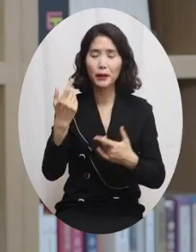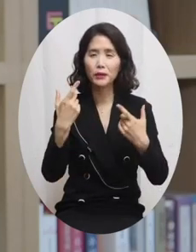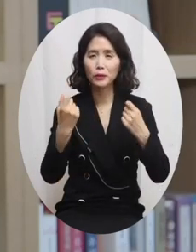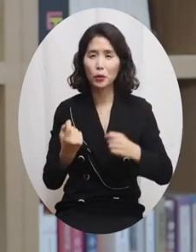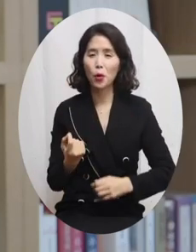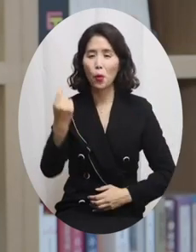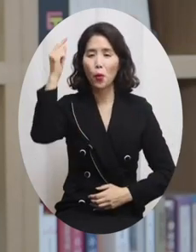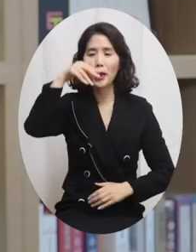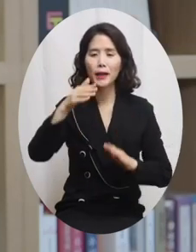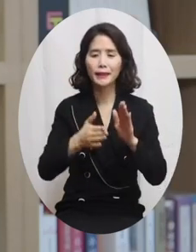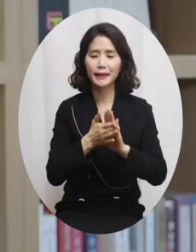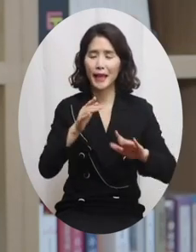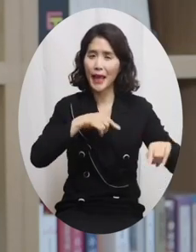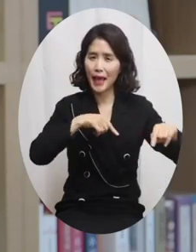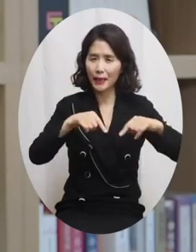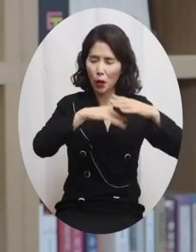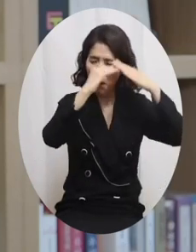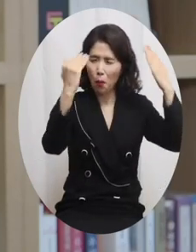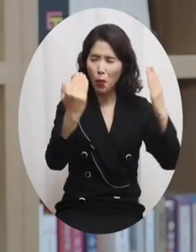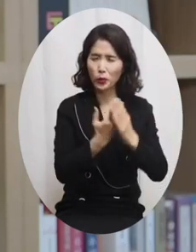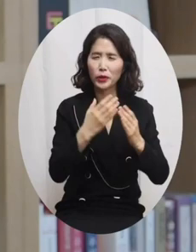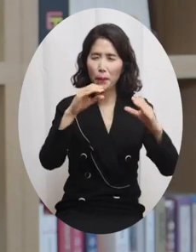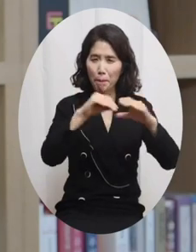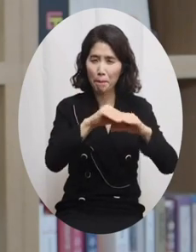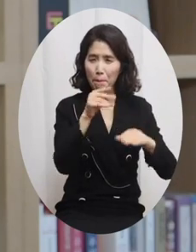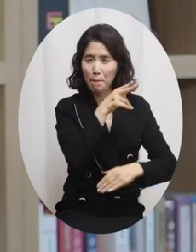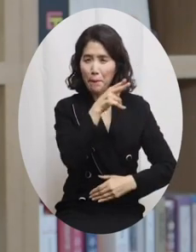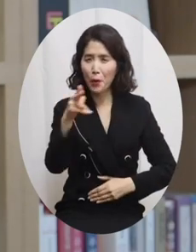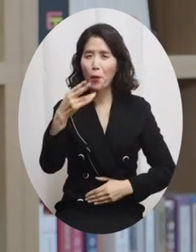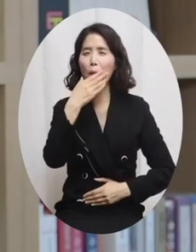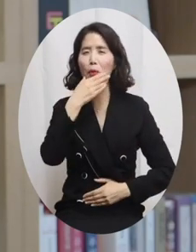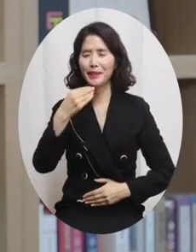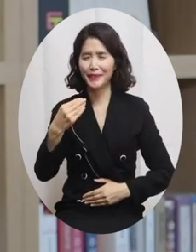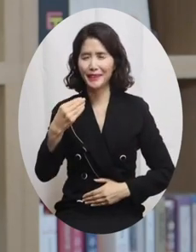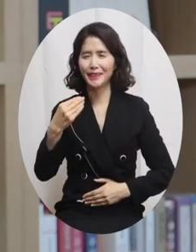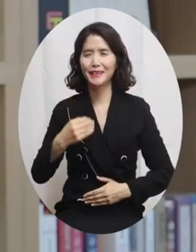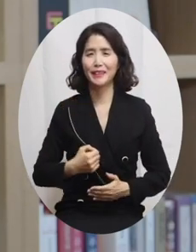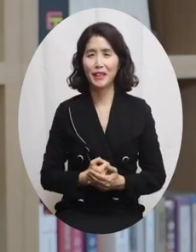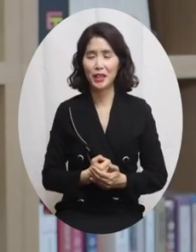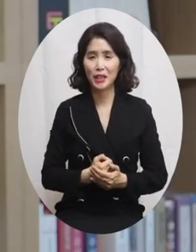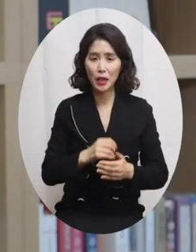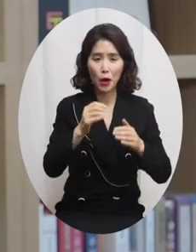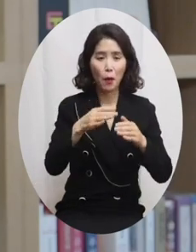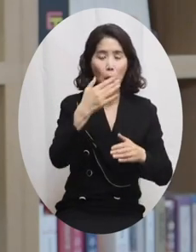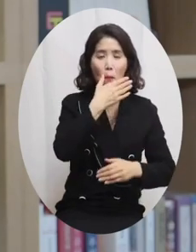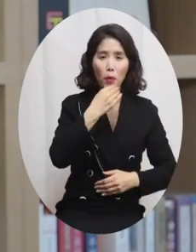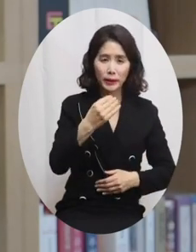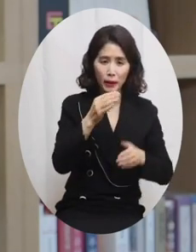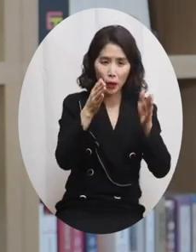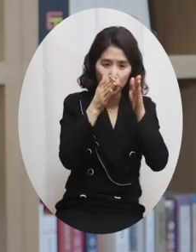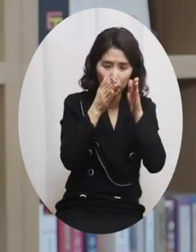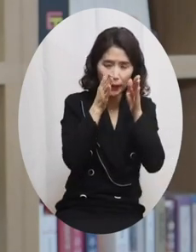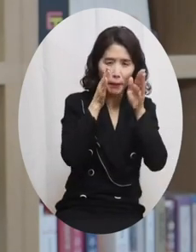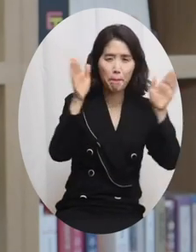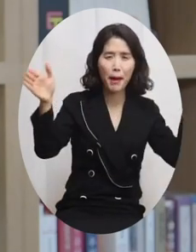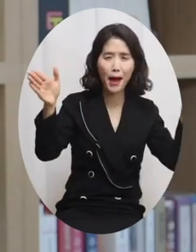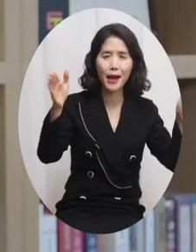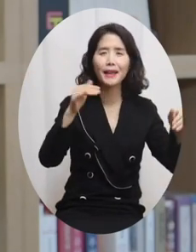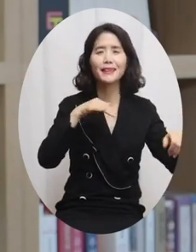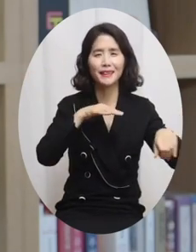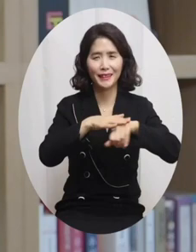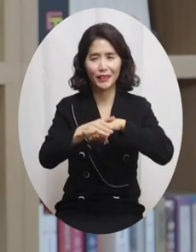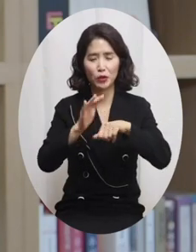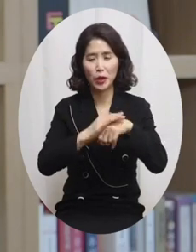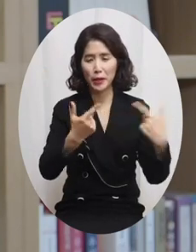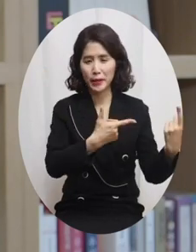말씀드렸지만 고양시의 행정행위 모든 것이 다 복지다라고 보시면 될 것 같습니다. 혐의의 복지와 광의의 복지 속에서